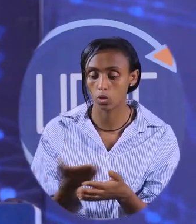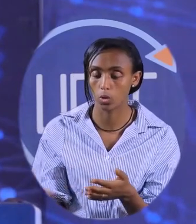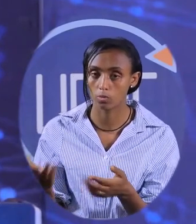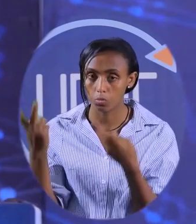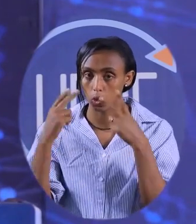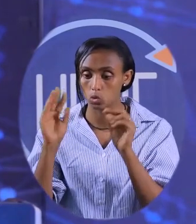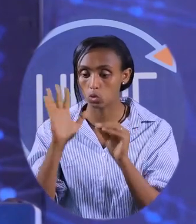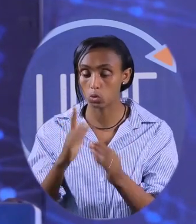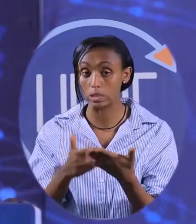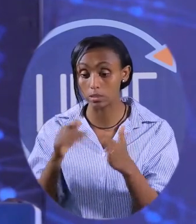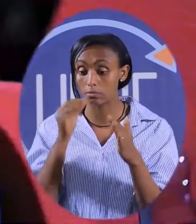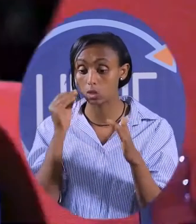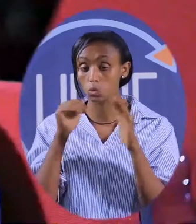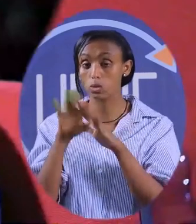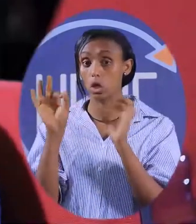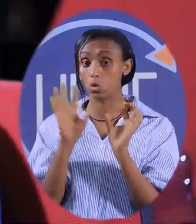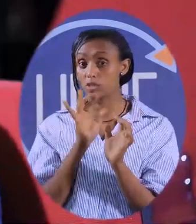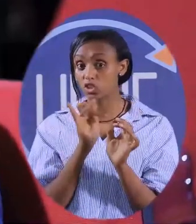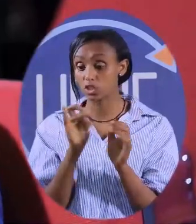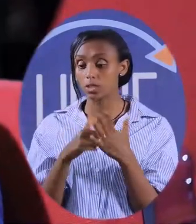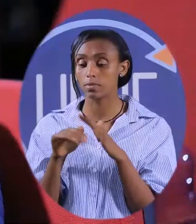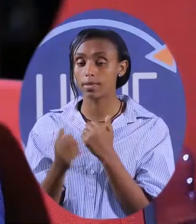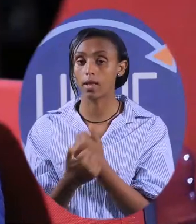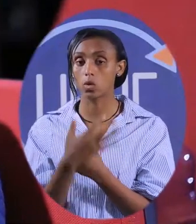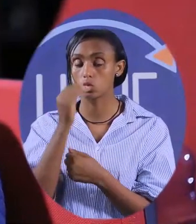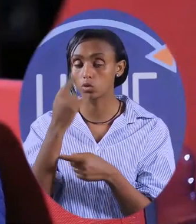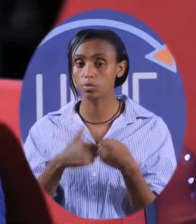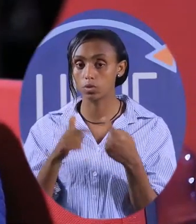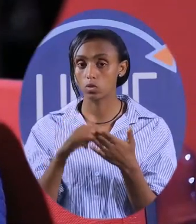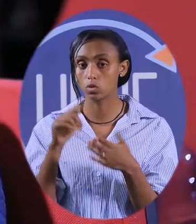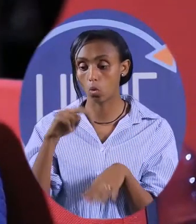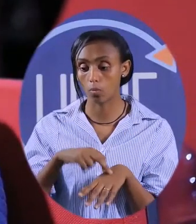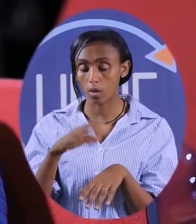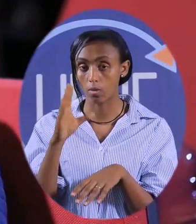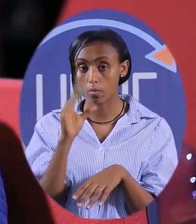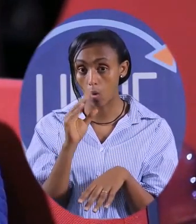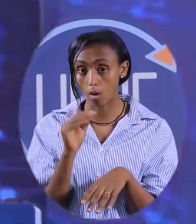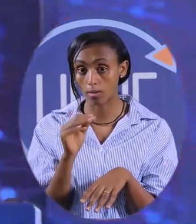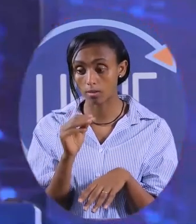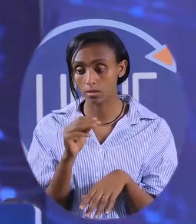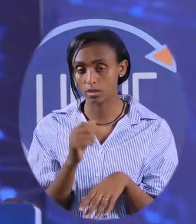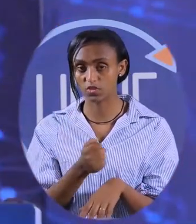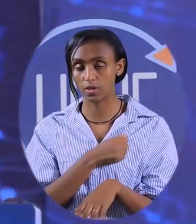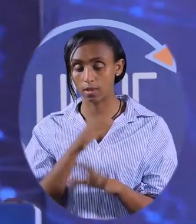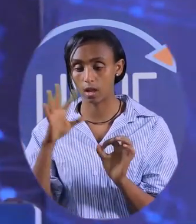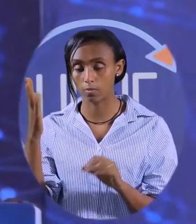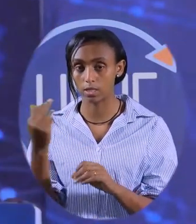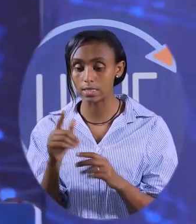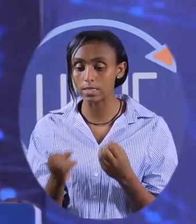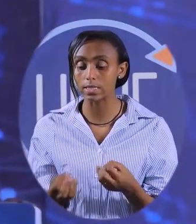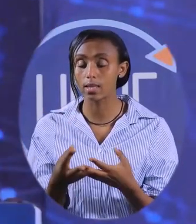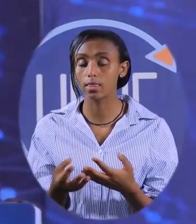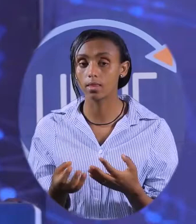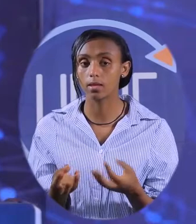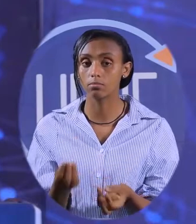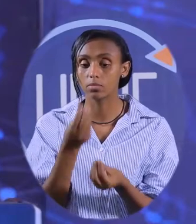የሚመለከታቸው ሰዎች የሉም እዚህ ቤት እንጂ የተራቡ ሰዎች ሁሉ እዚህ ቤት ቢመጡ እኮ እኔ እዚህ ቆሜ መናገር ድፍረት ራሱ የለኝ። ስንት ምግብ ያልበላ ሰው አለ